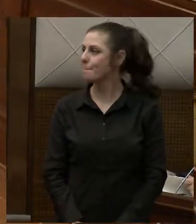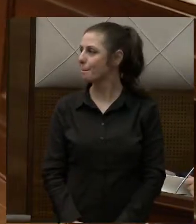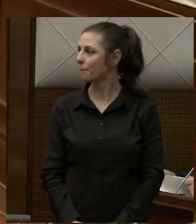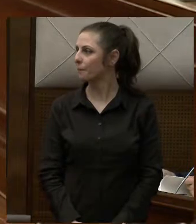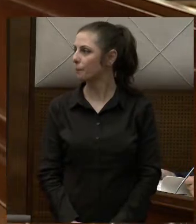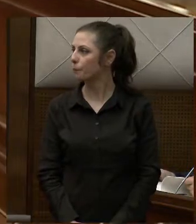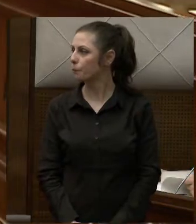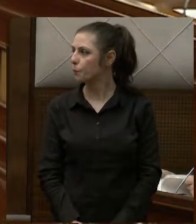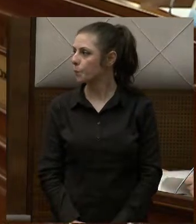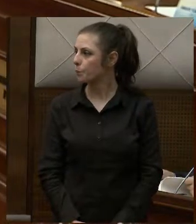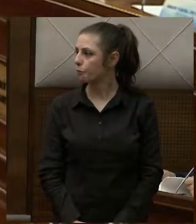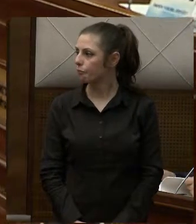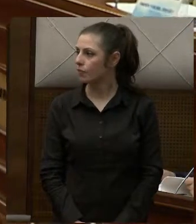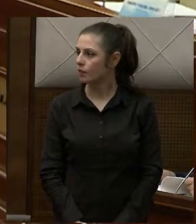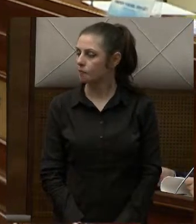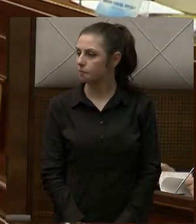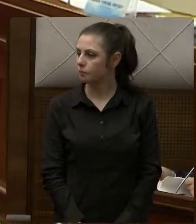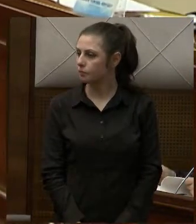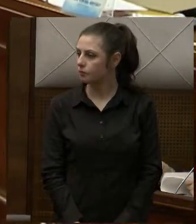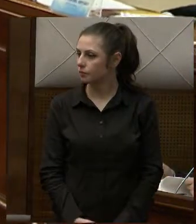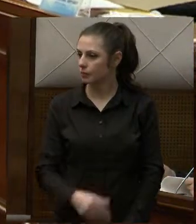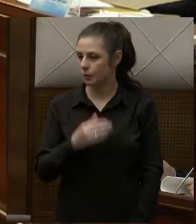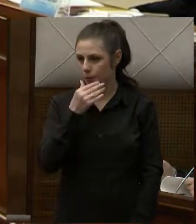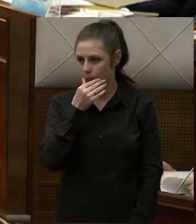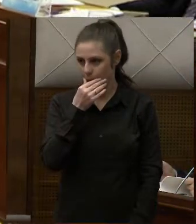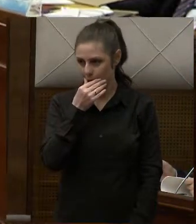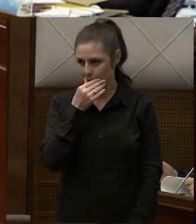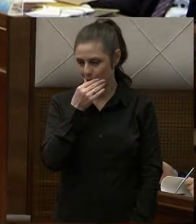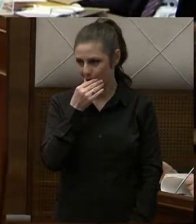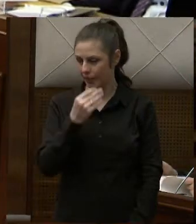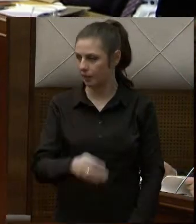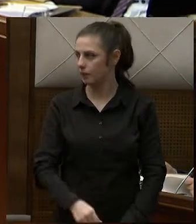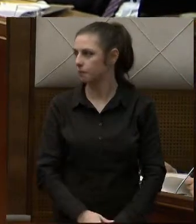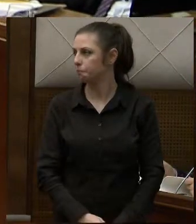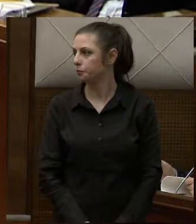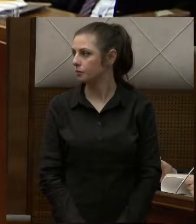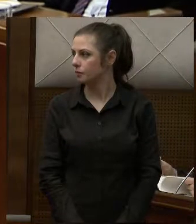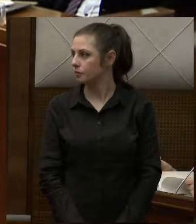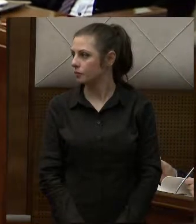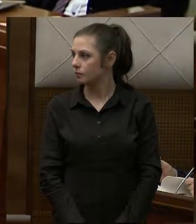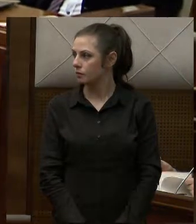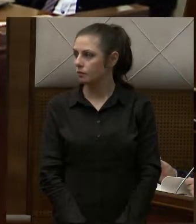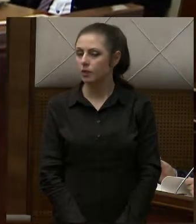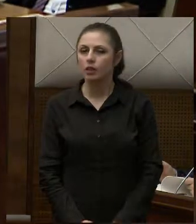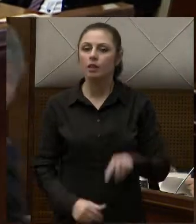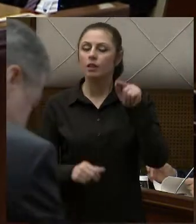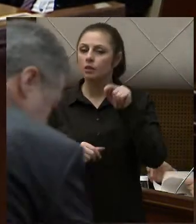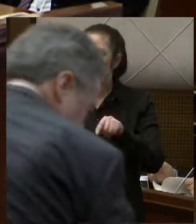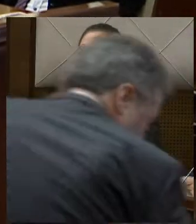Coşkun Bey'e söz vermeden Recep Bey son konuşmasının son bölümünde